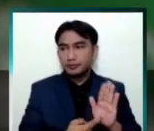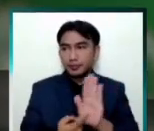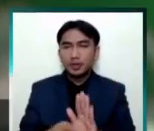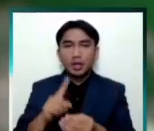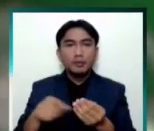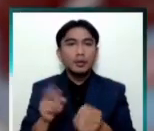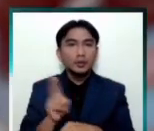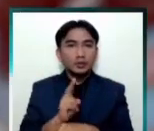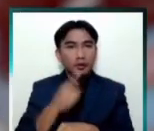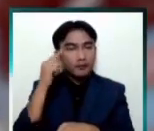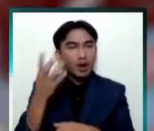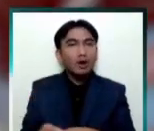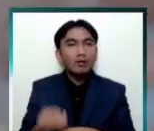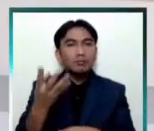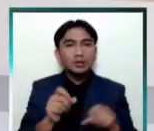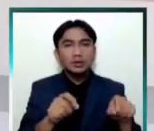sa Nobyembre.